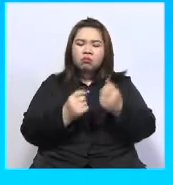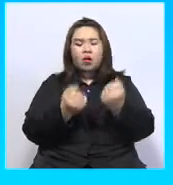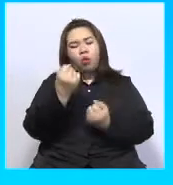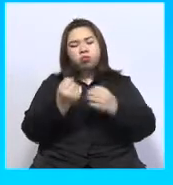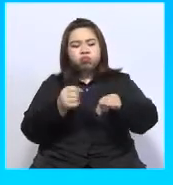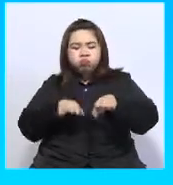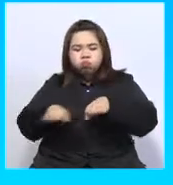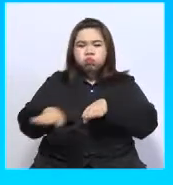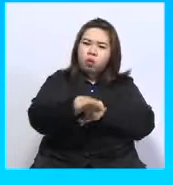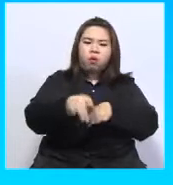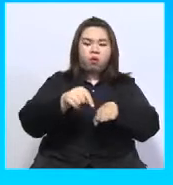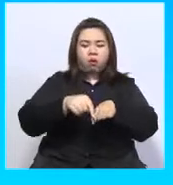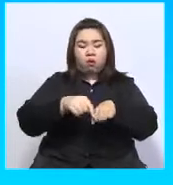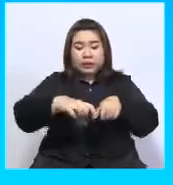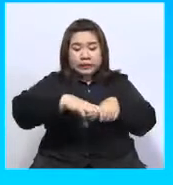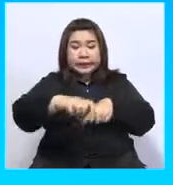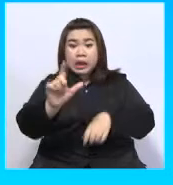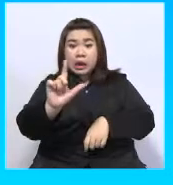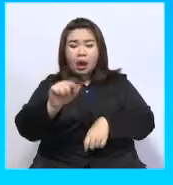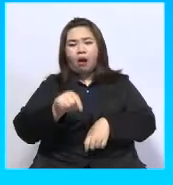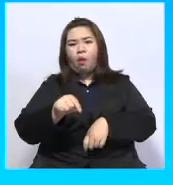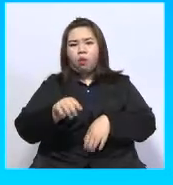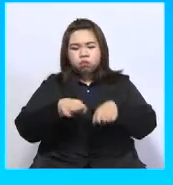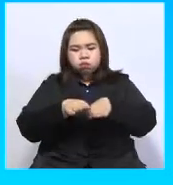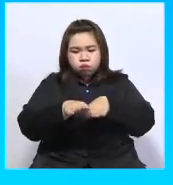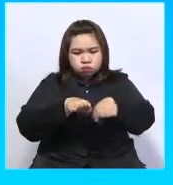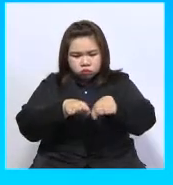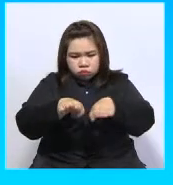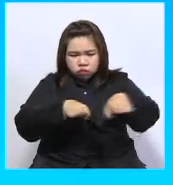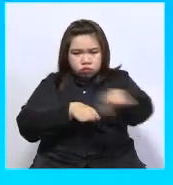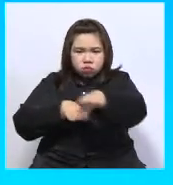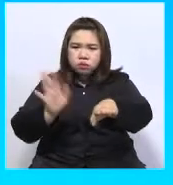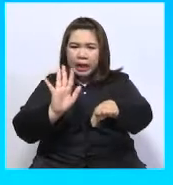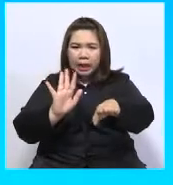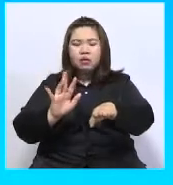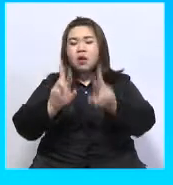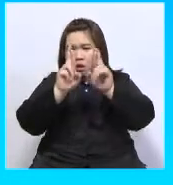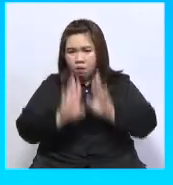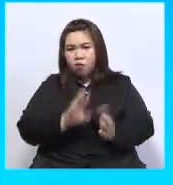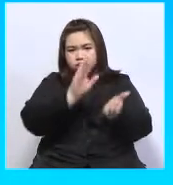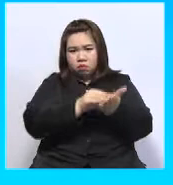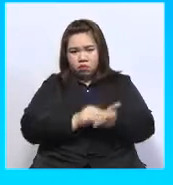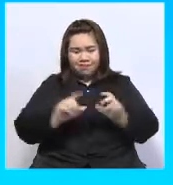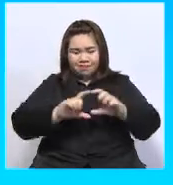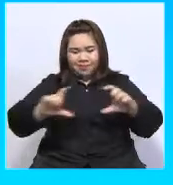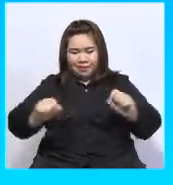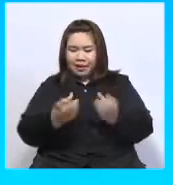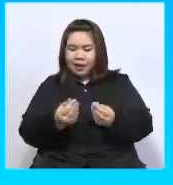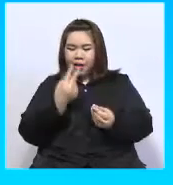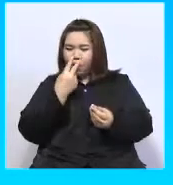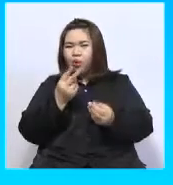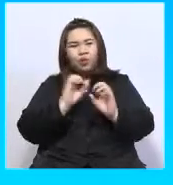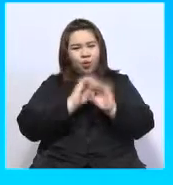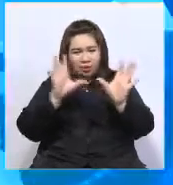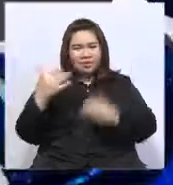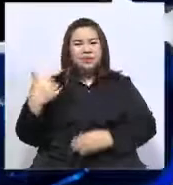บปาด ๆแบแงในเส้นทึเปถ้าฝฝื้ รบบจะสามารบนธึกการกระทําความผิ LEG THABEYEN รถเห็ชัดเจ๊